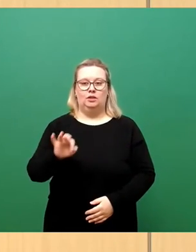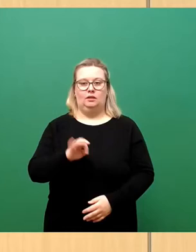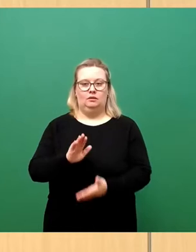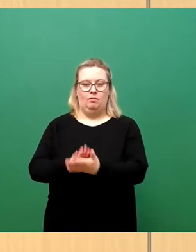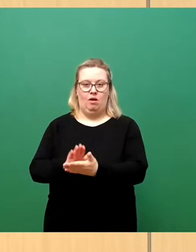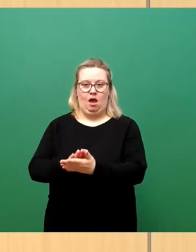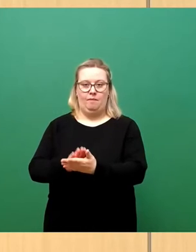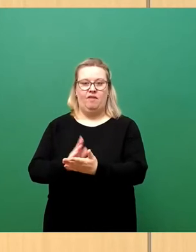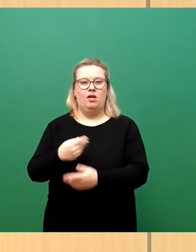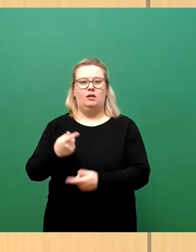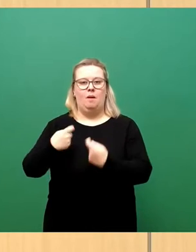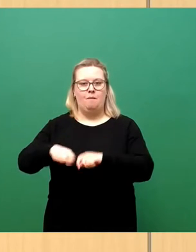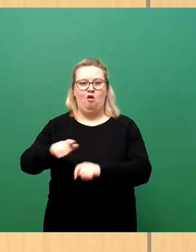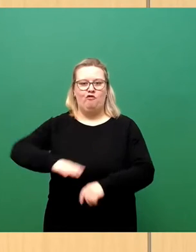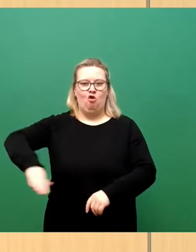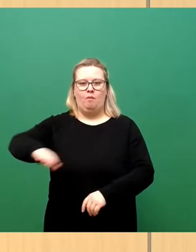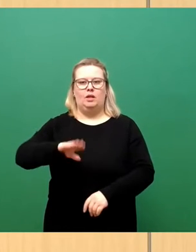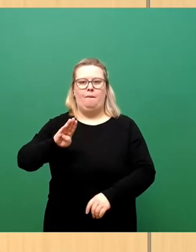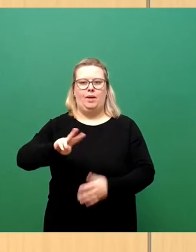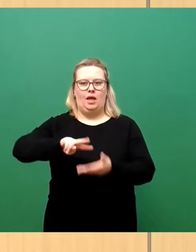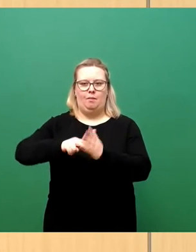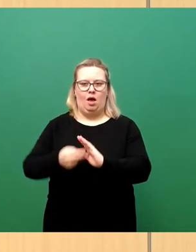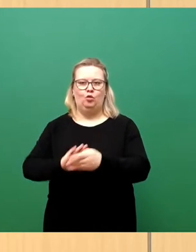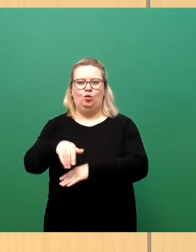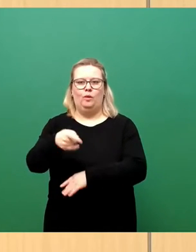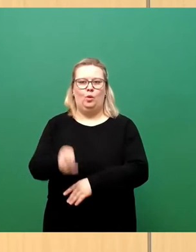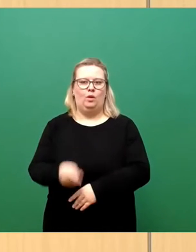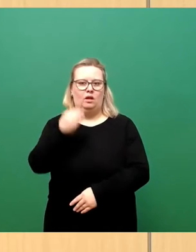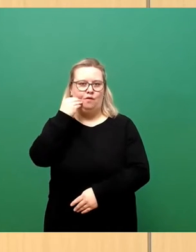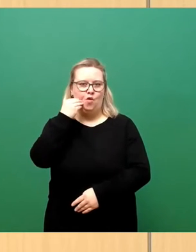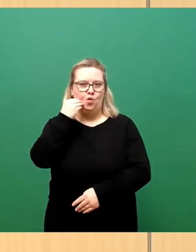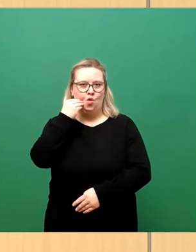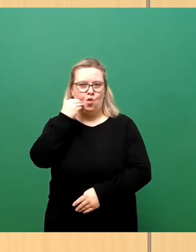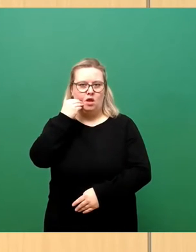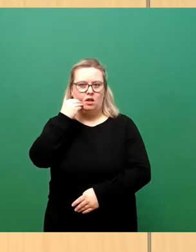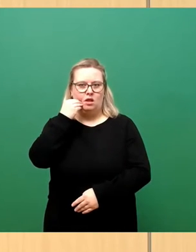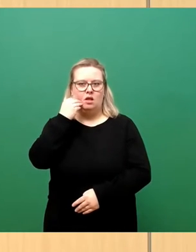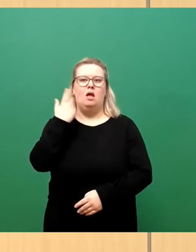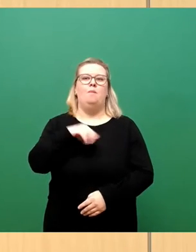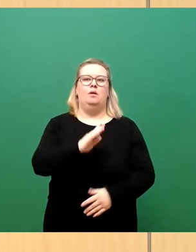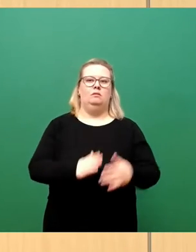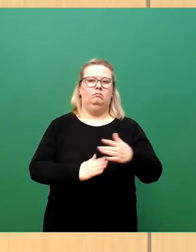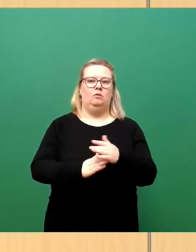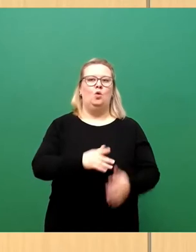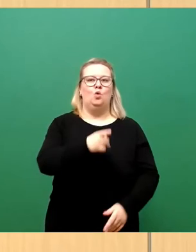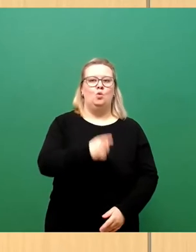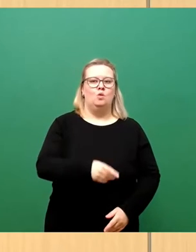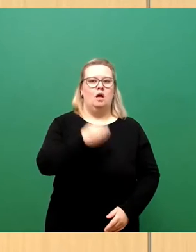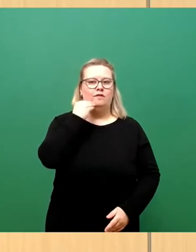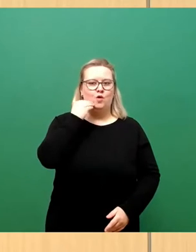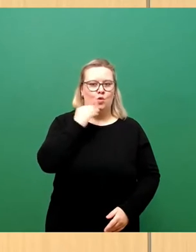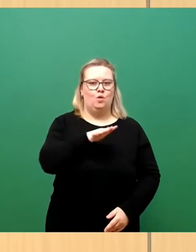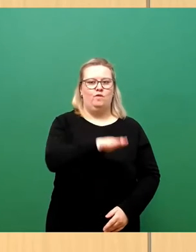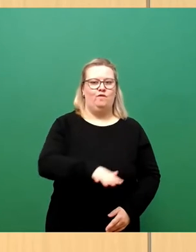allen Bauvorhaben in B-Plan-Gebieten über 100 Wohnungen. Für alle Baugebiete bis zur Grenze von 100 Wohnungen gelten die